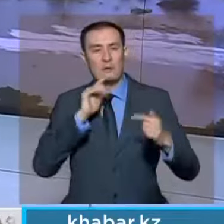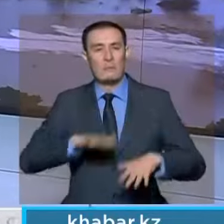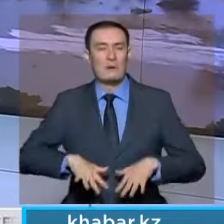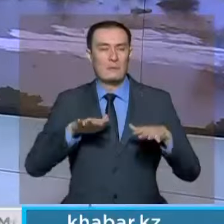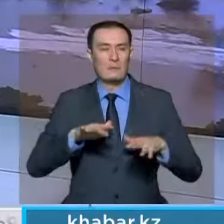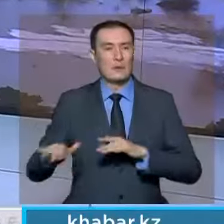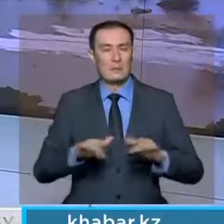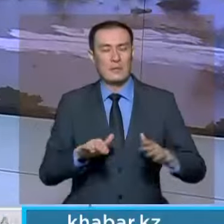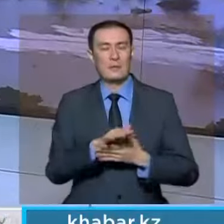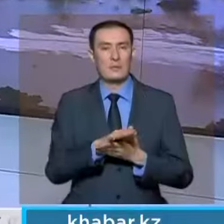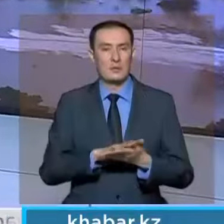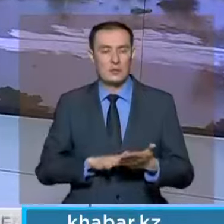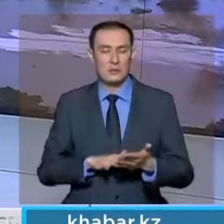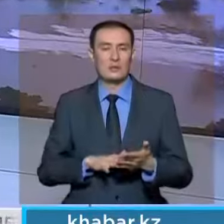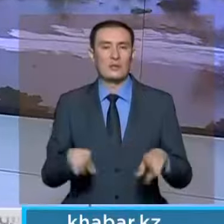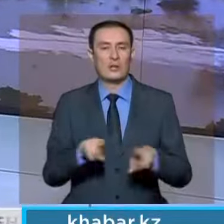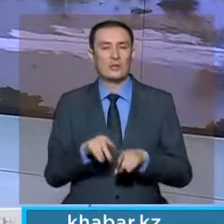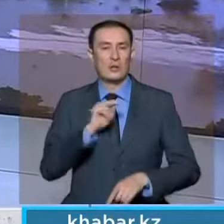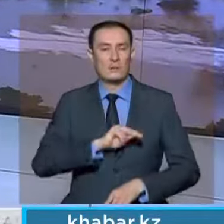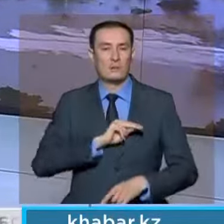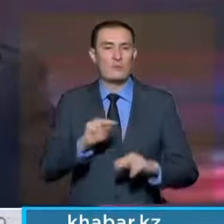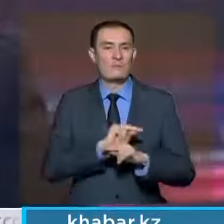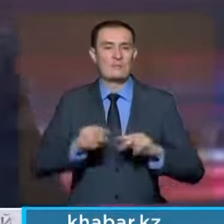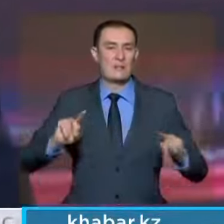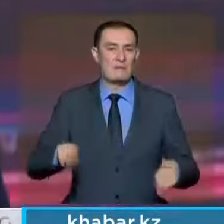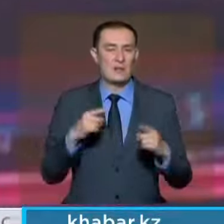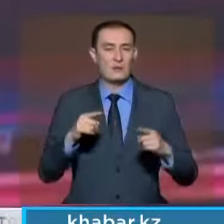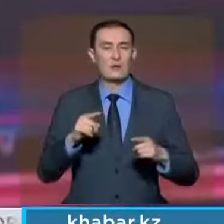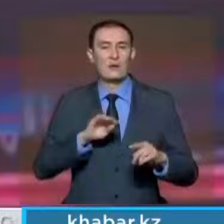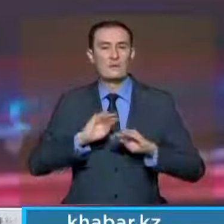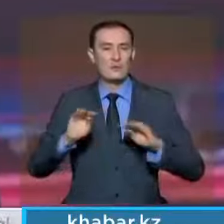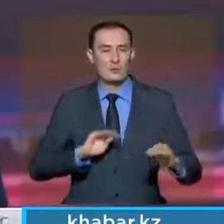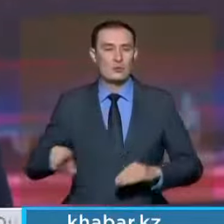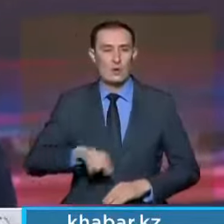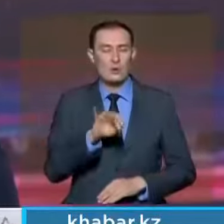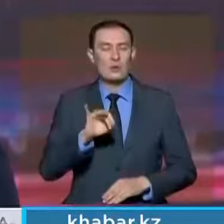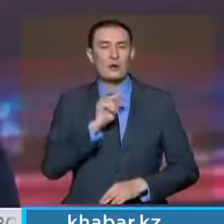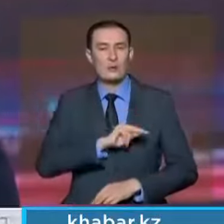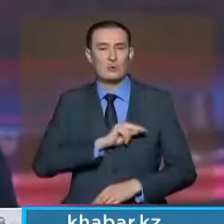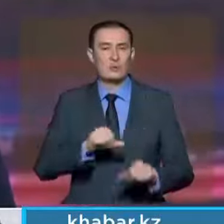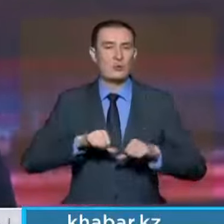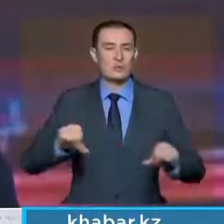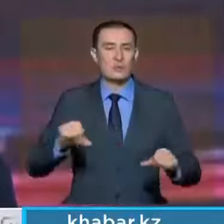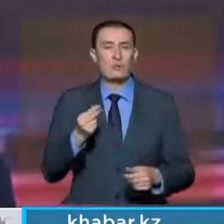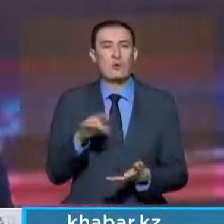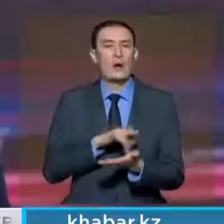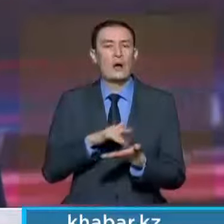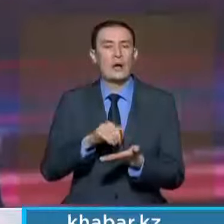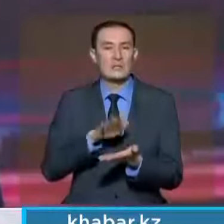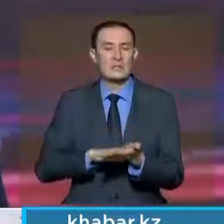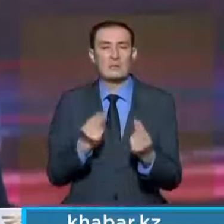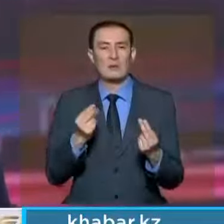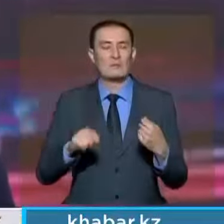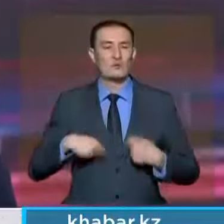мероприятия продолжаются. Параллельно ведется работа по восстановлению инфраструктуры и работает также комиссия по оценке материального